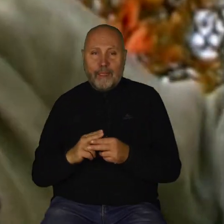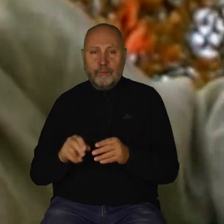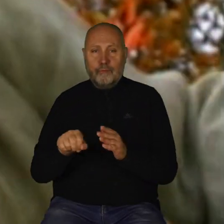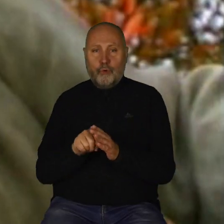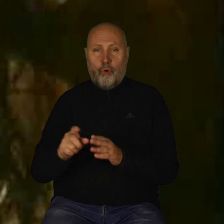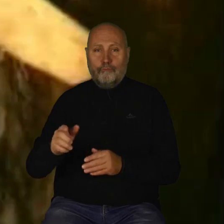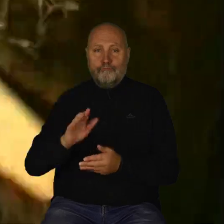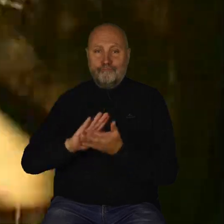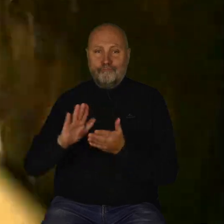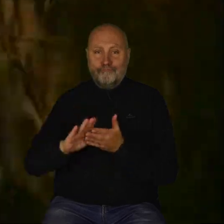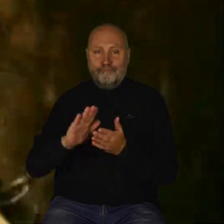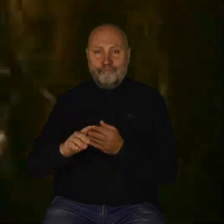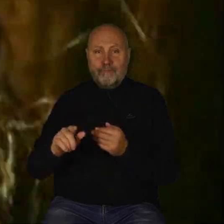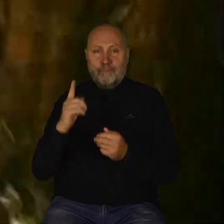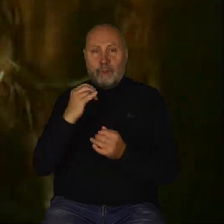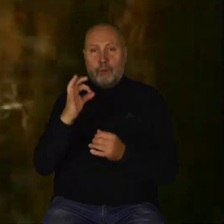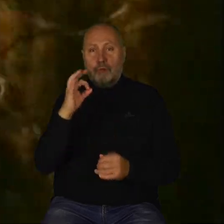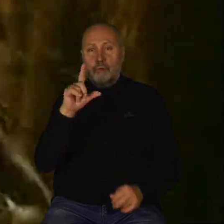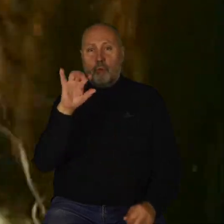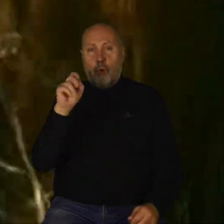onej słomy był